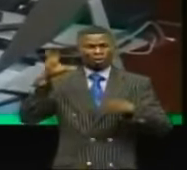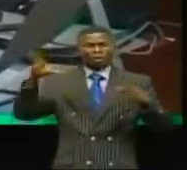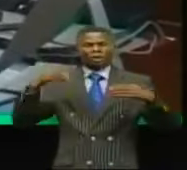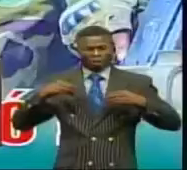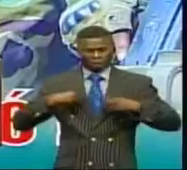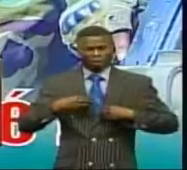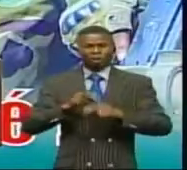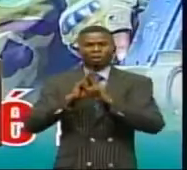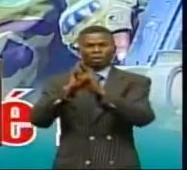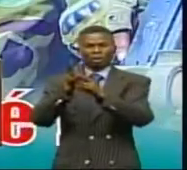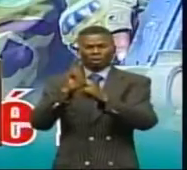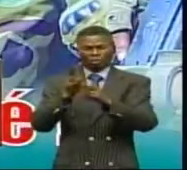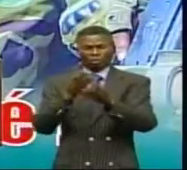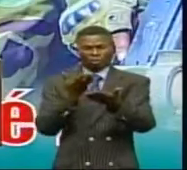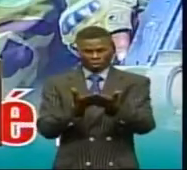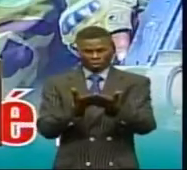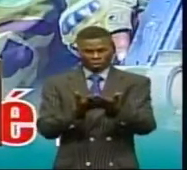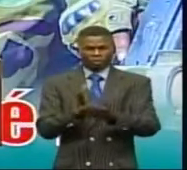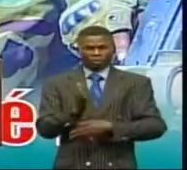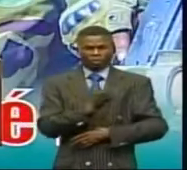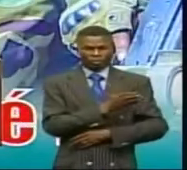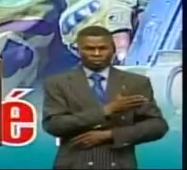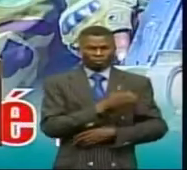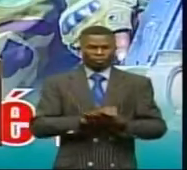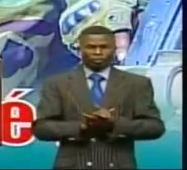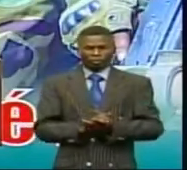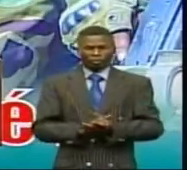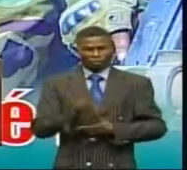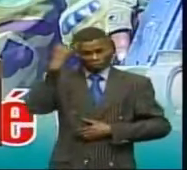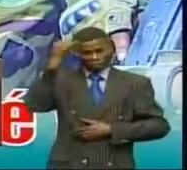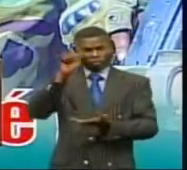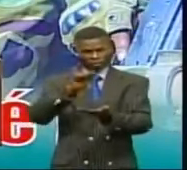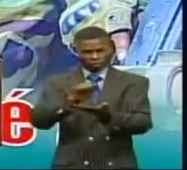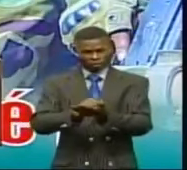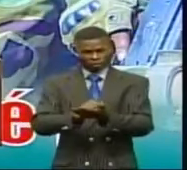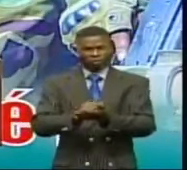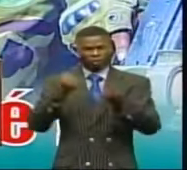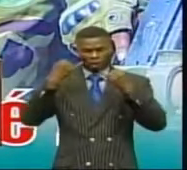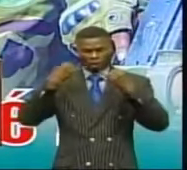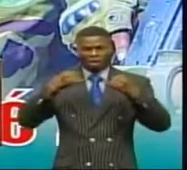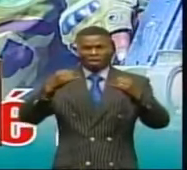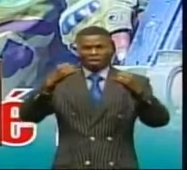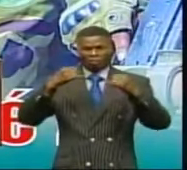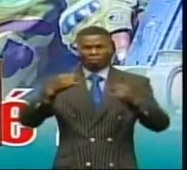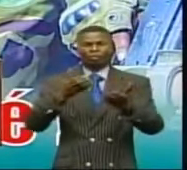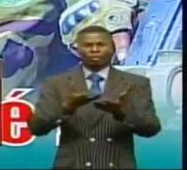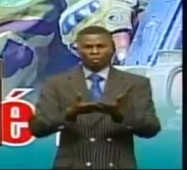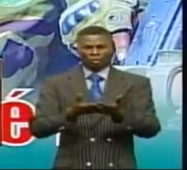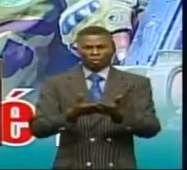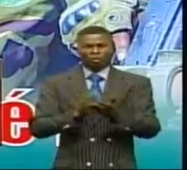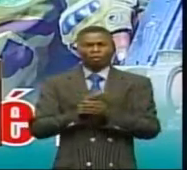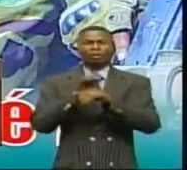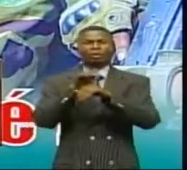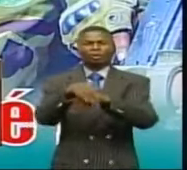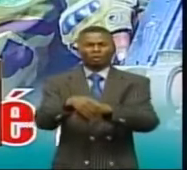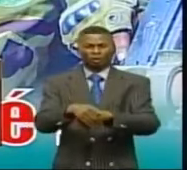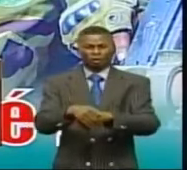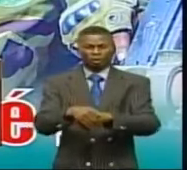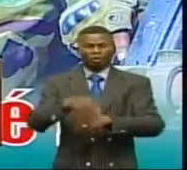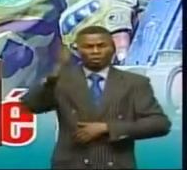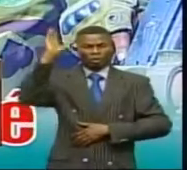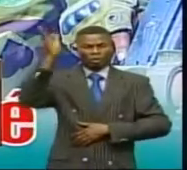de cette note d'information. Toujours sur ces chapitres de points d'information, participation à la conférence